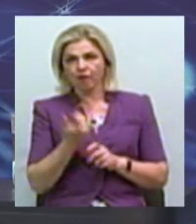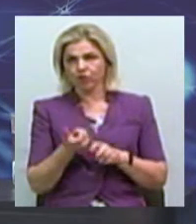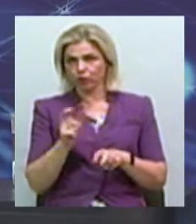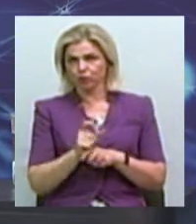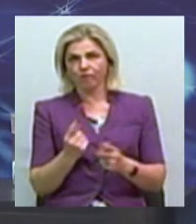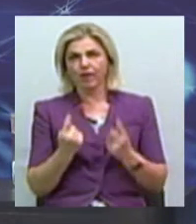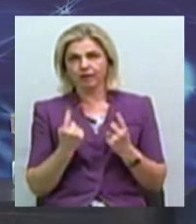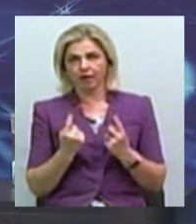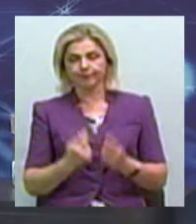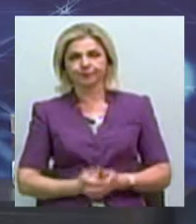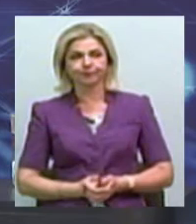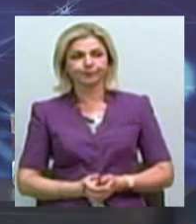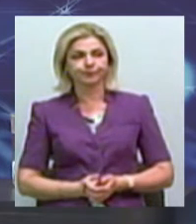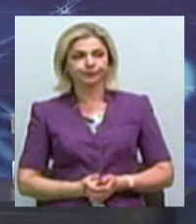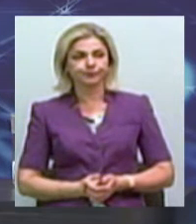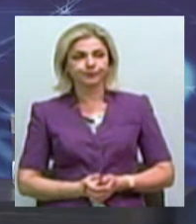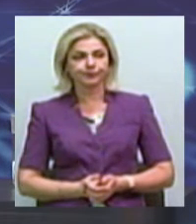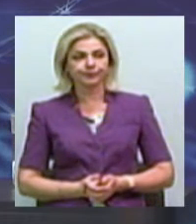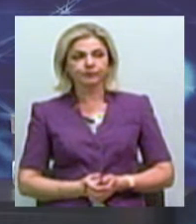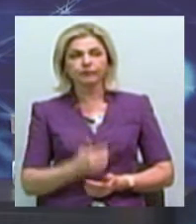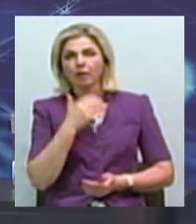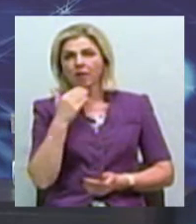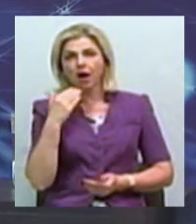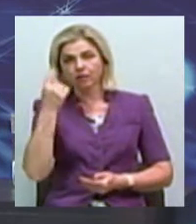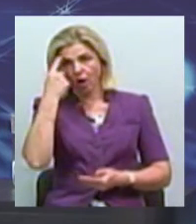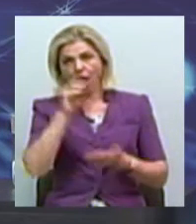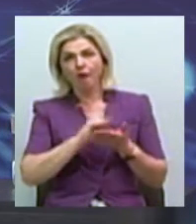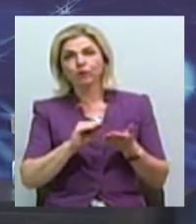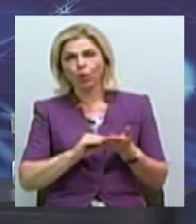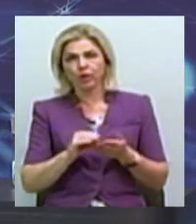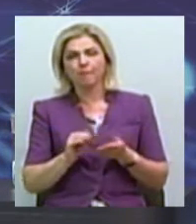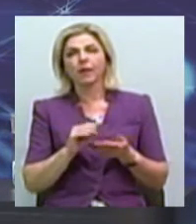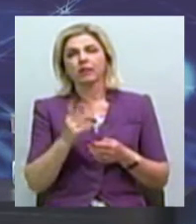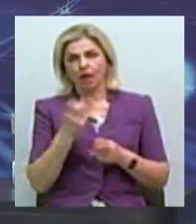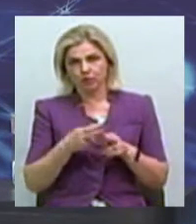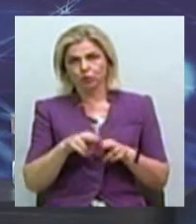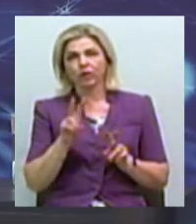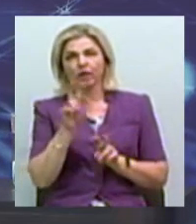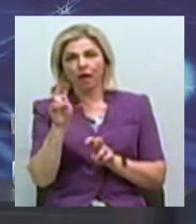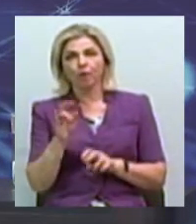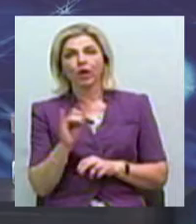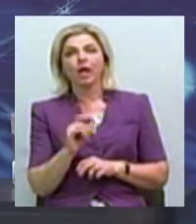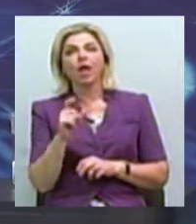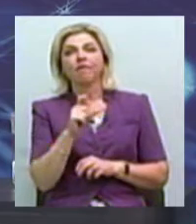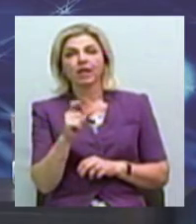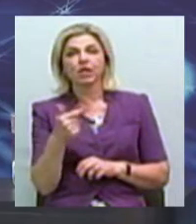велика. І чимало авторів, які пишуть на цю тему. Власне, ось і Євген